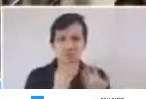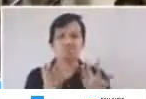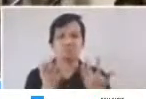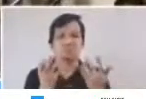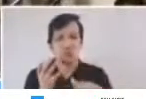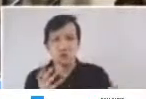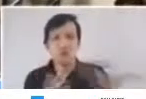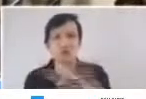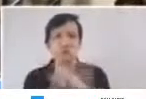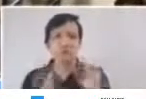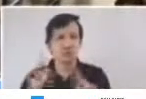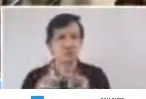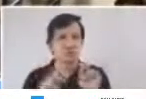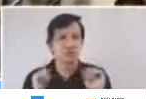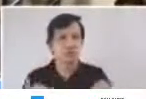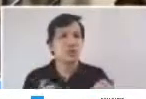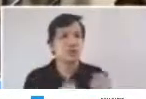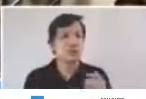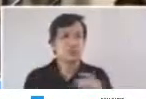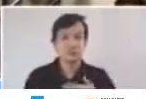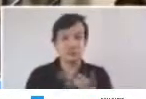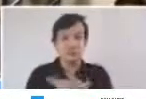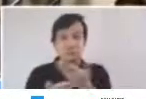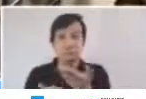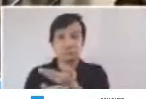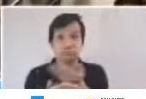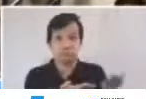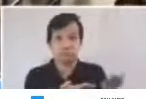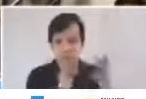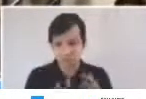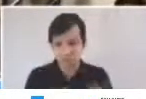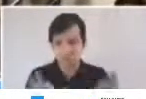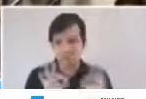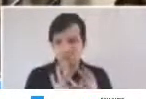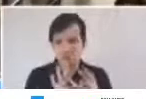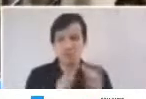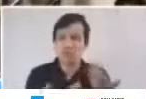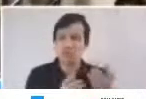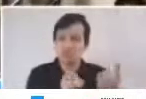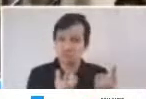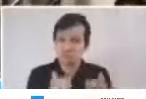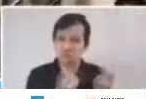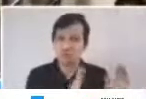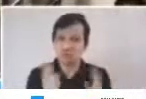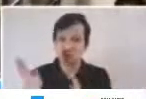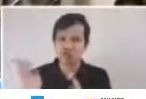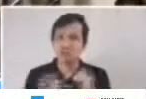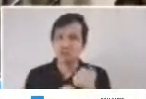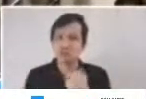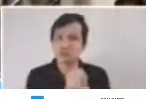resolution, Memorandum Circular on Rents. That was MC 2012. Ito yung bago,